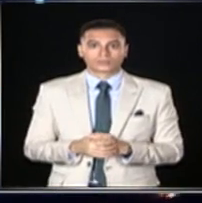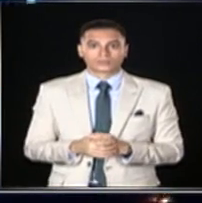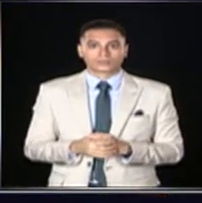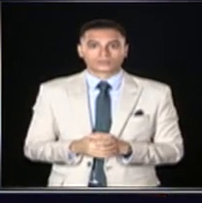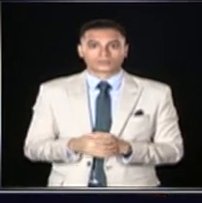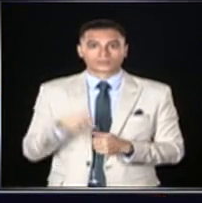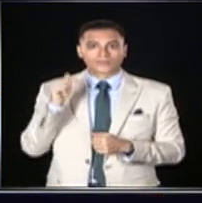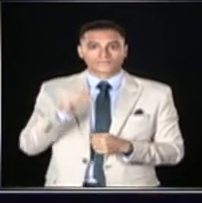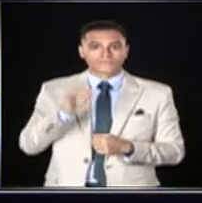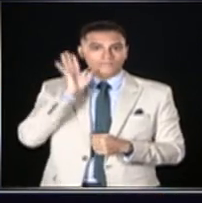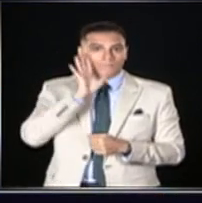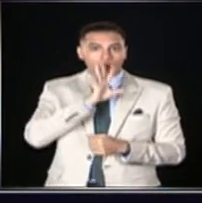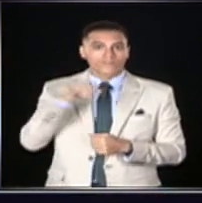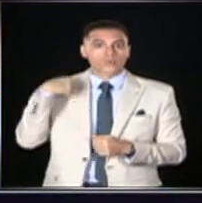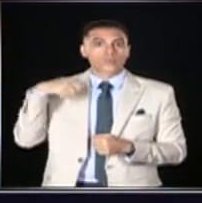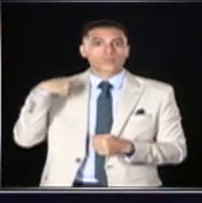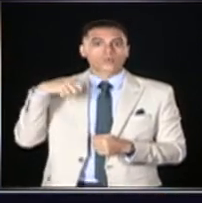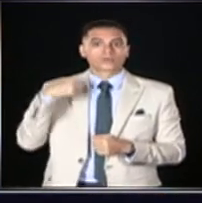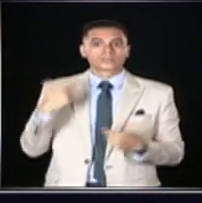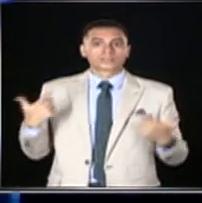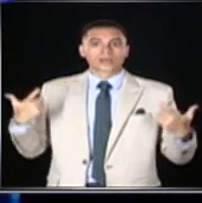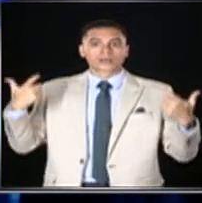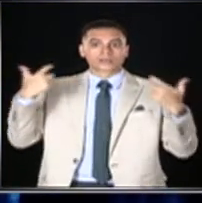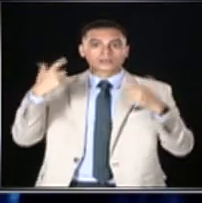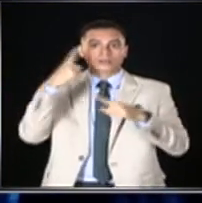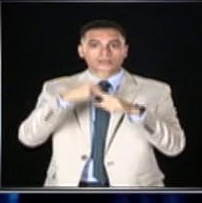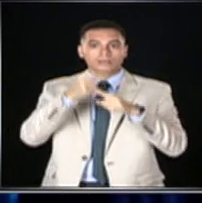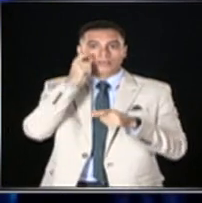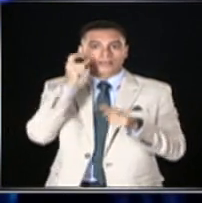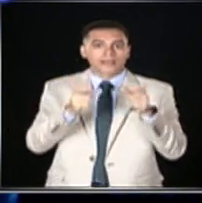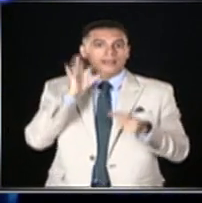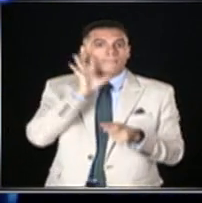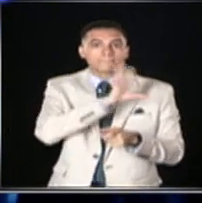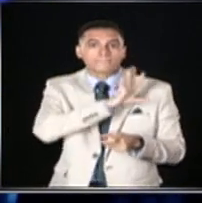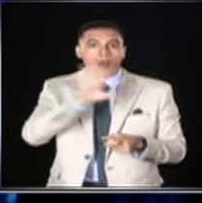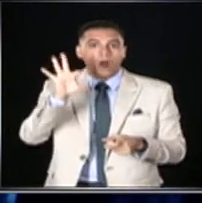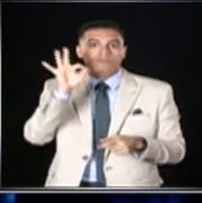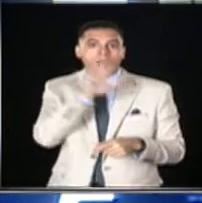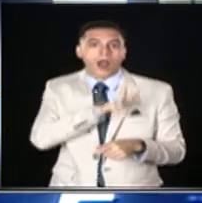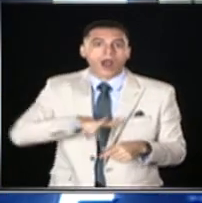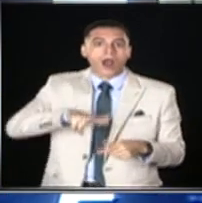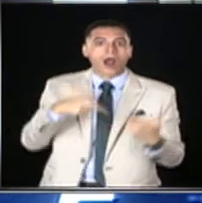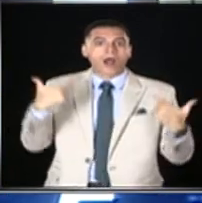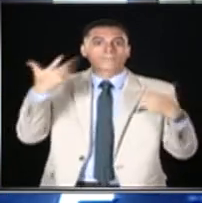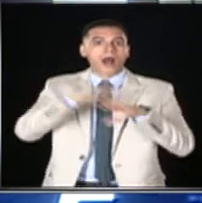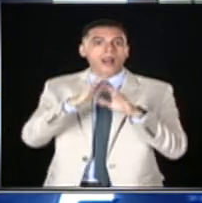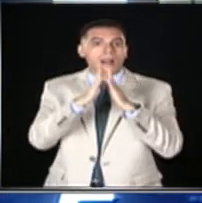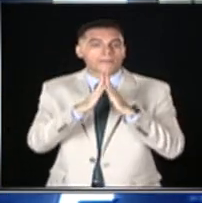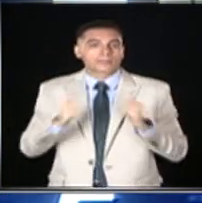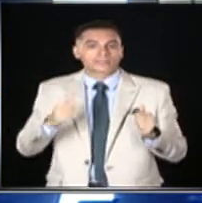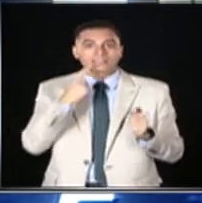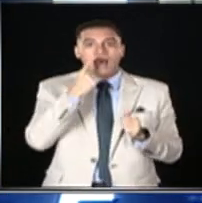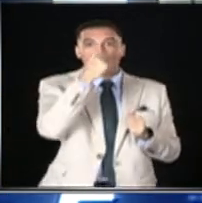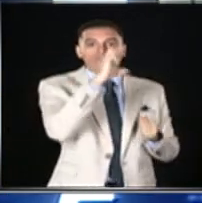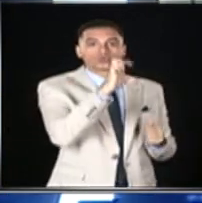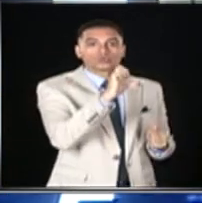في عهد أي وزير حربية وقع العدوان الثلاثي على مصر عام